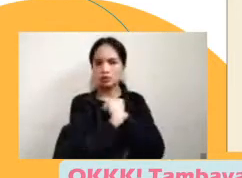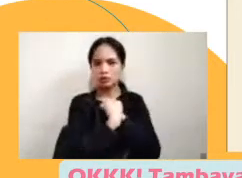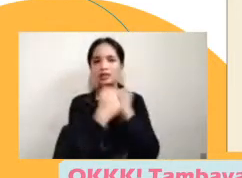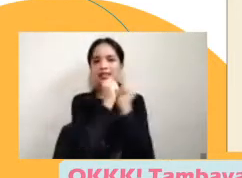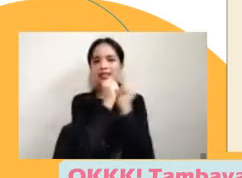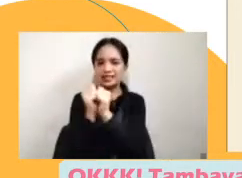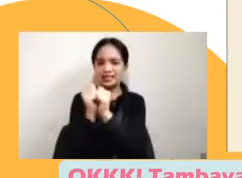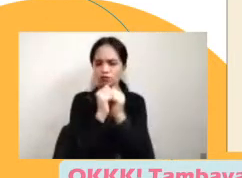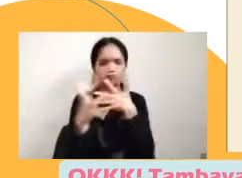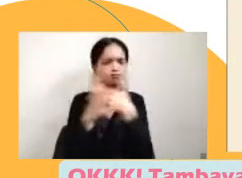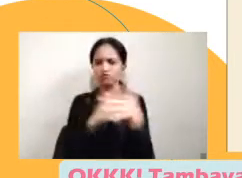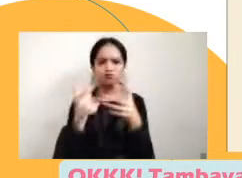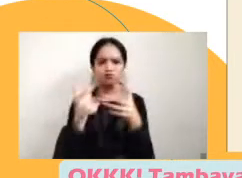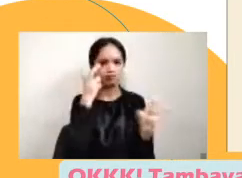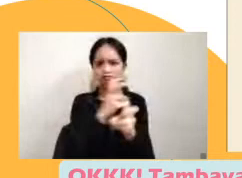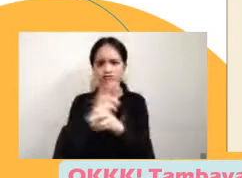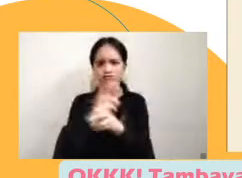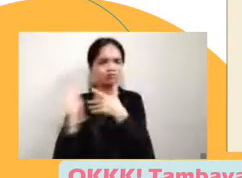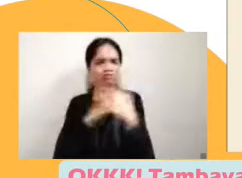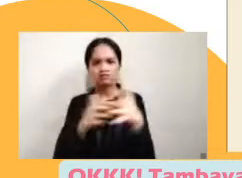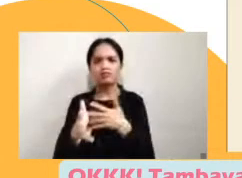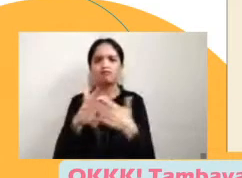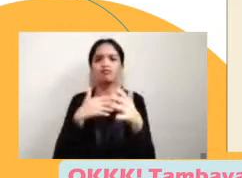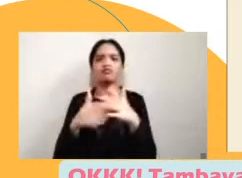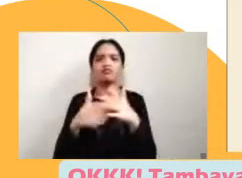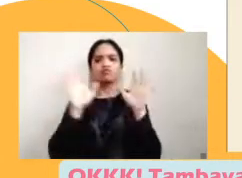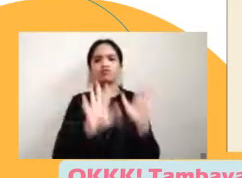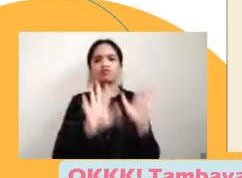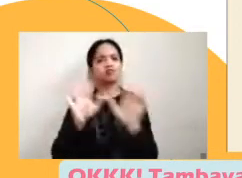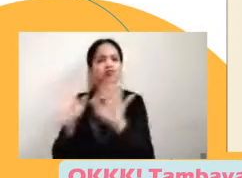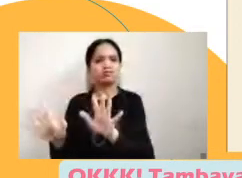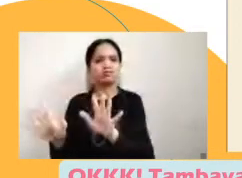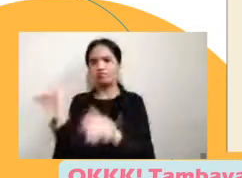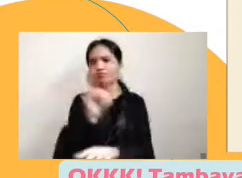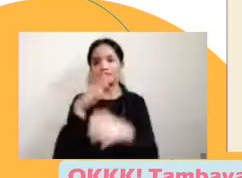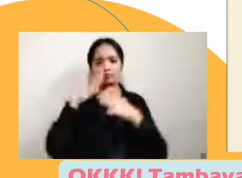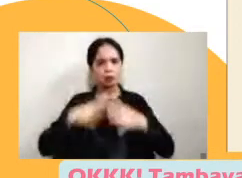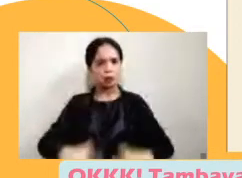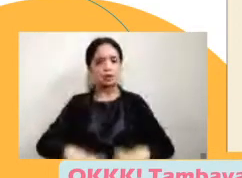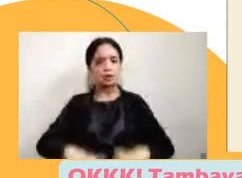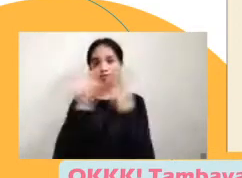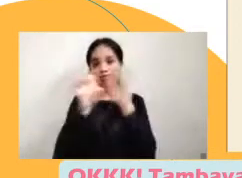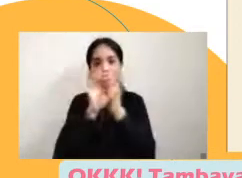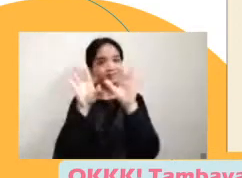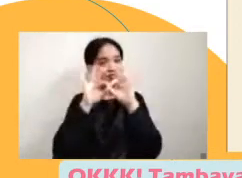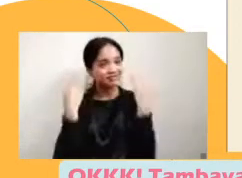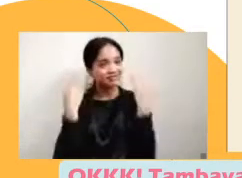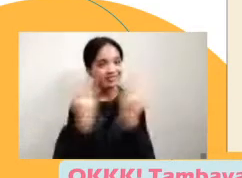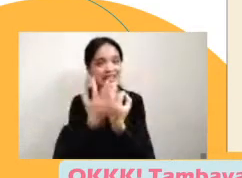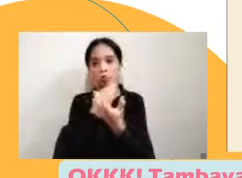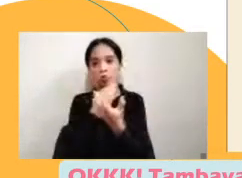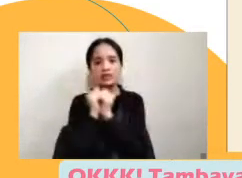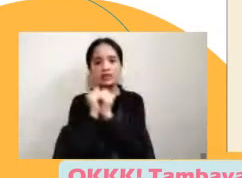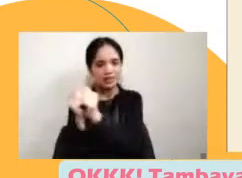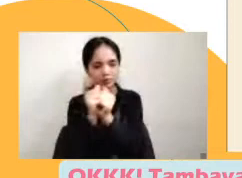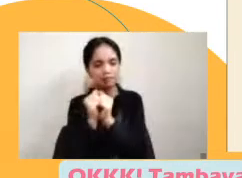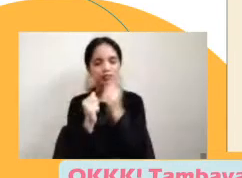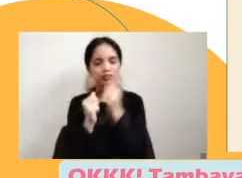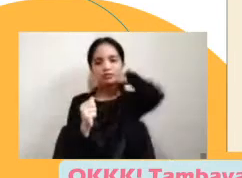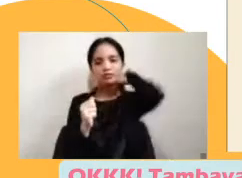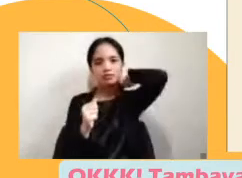hirap man o ginhawa, no? Katulad ng ating pamilya, ng ating mga mahal sa buhay, no? Kilala mo ba sila,